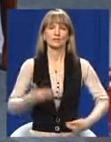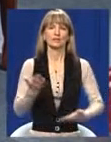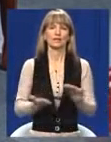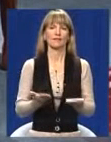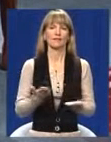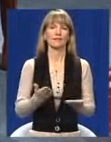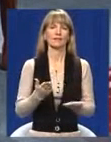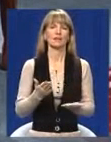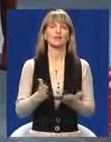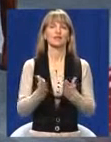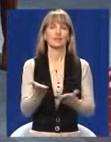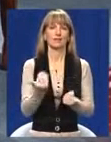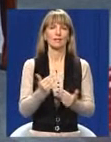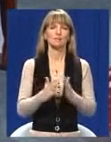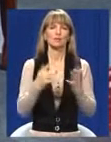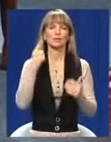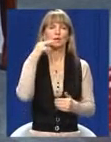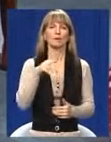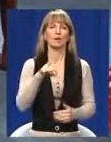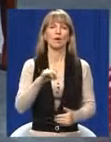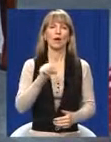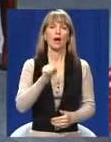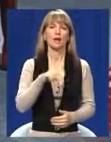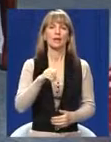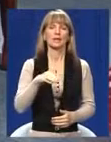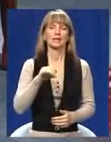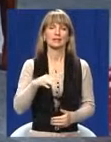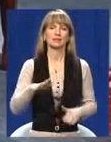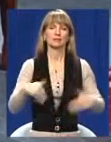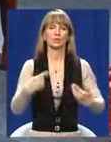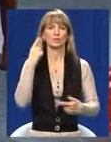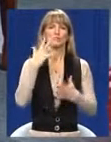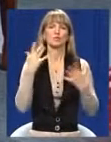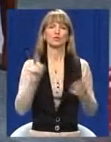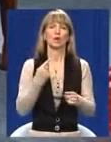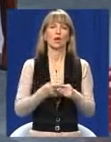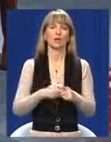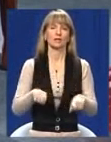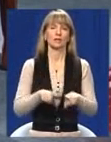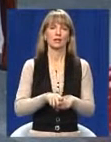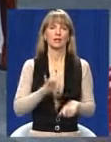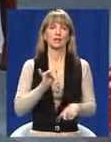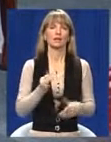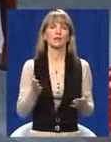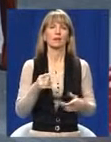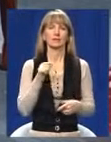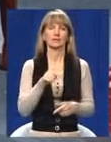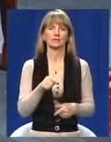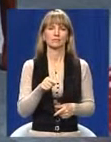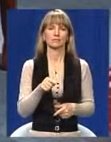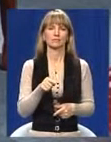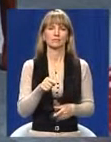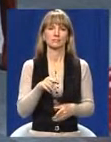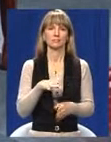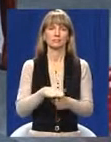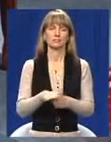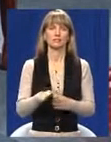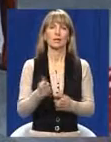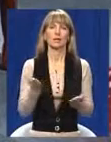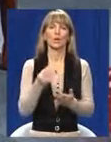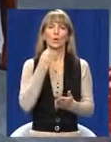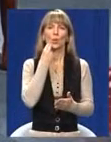Ну, тож, давай більше дізнаємося про апетит. Я тобі пропоную дізнатися більше, що це таке, і як з ним справлятися, як краще його